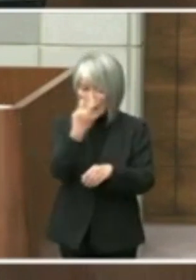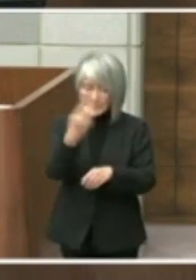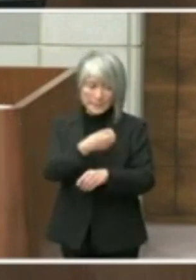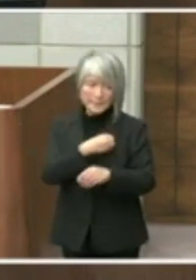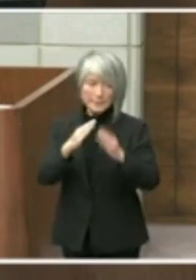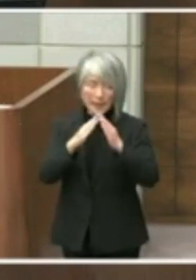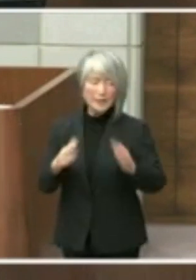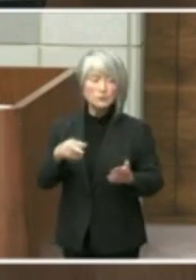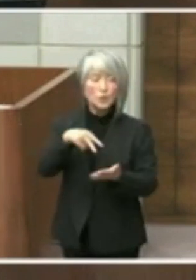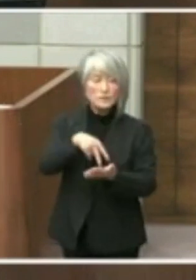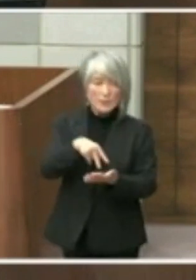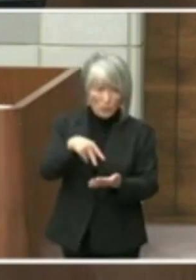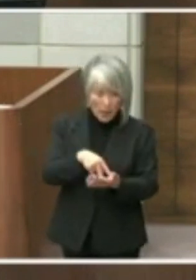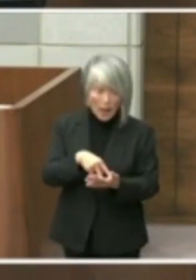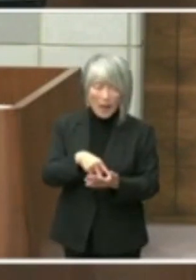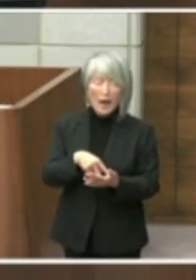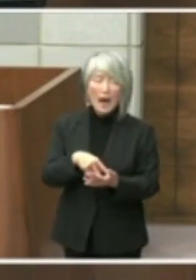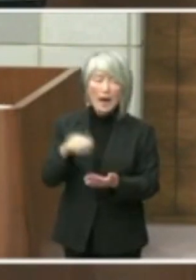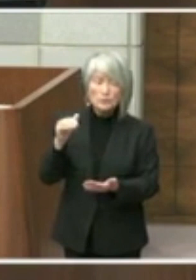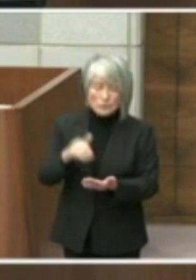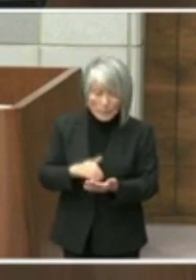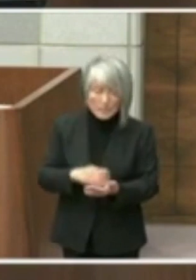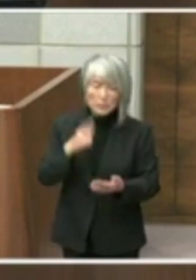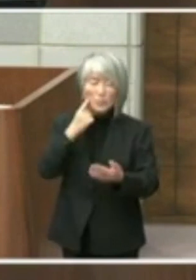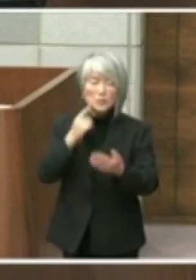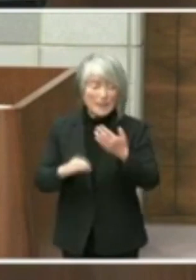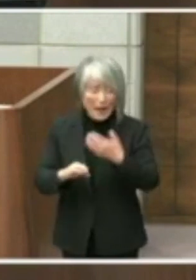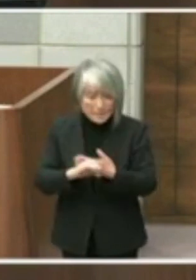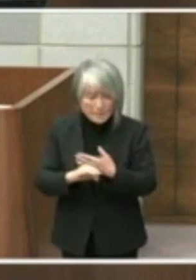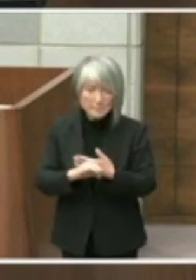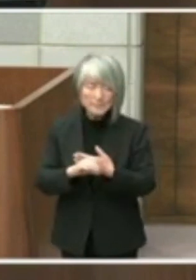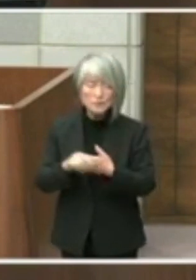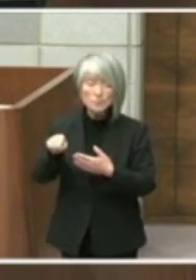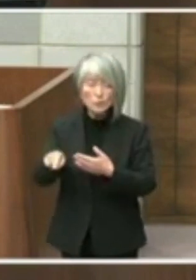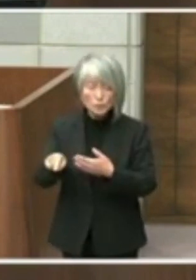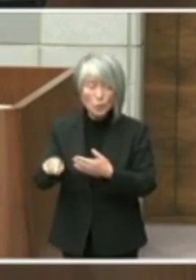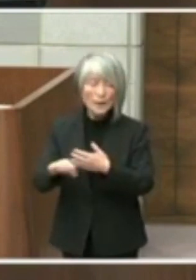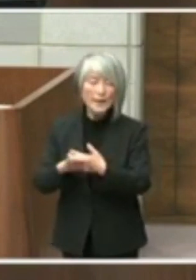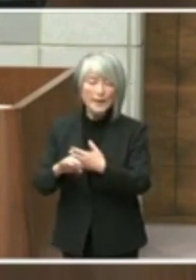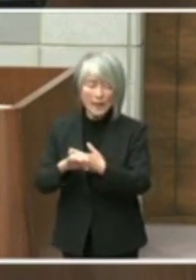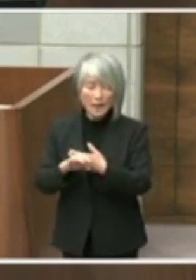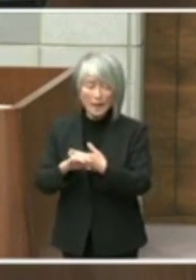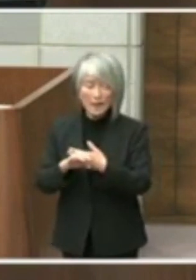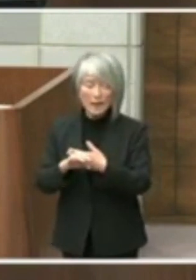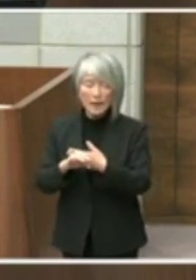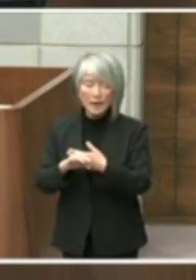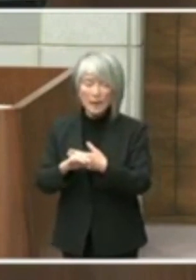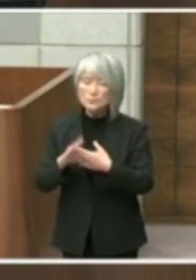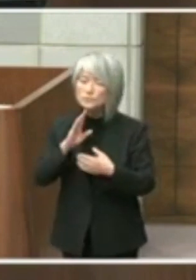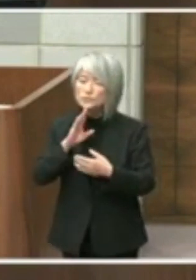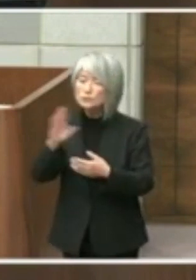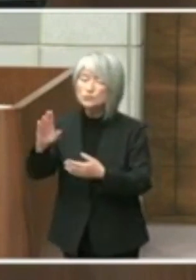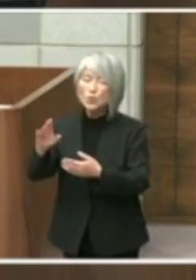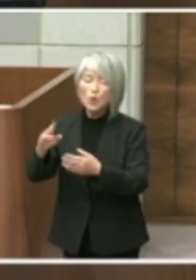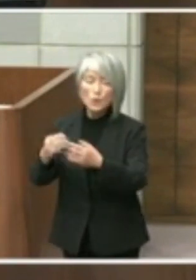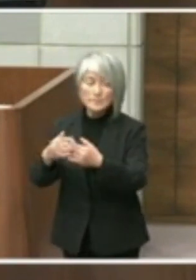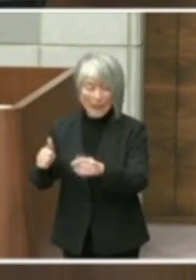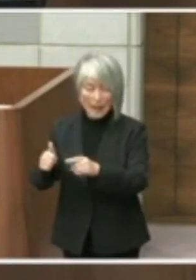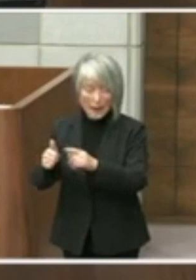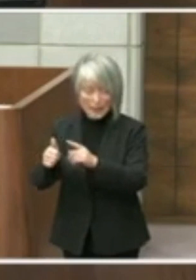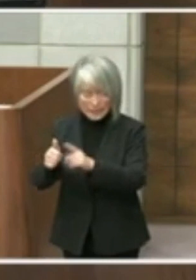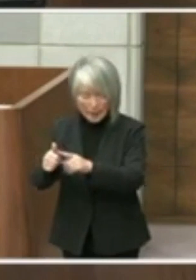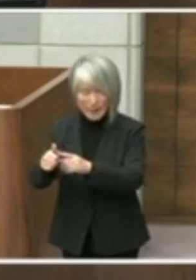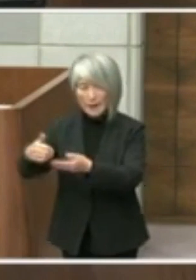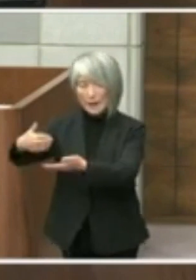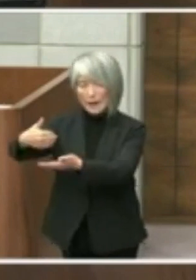ては、あくまでも仮にこの事案が通報者が話された内